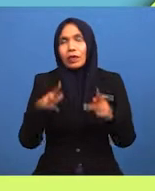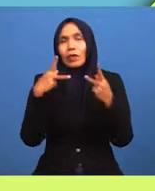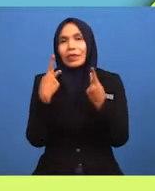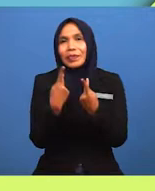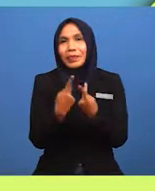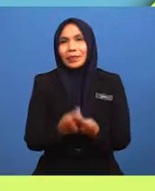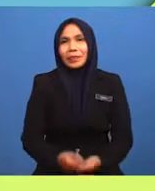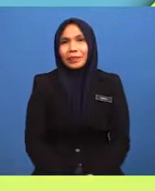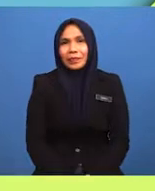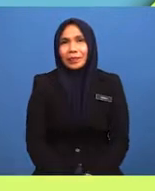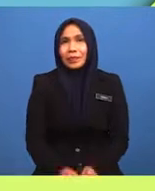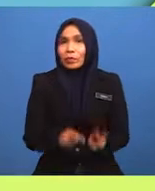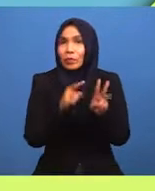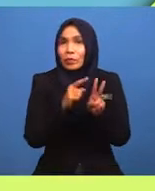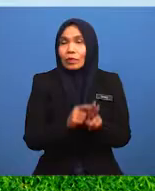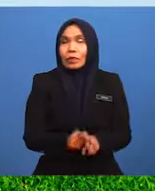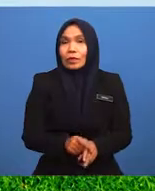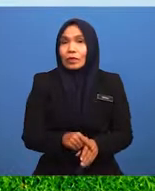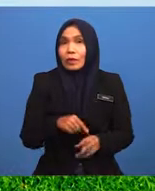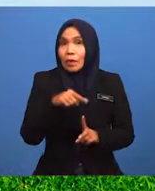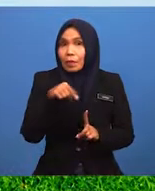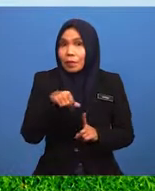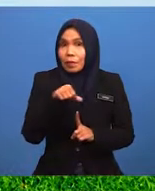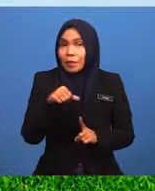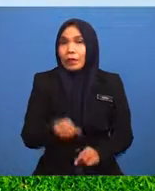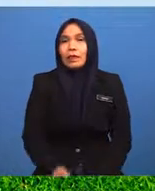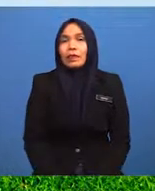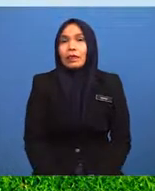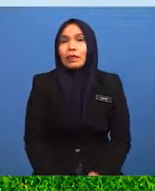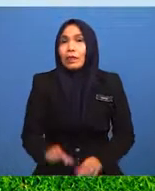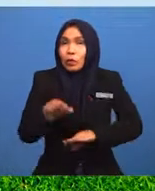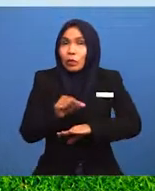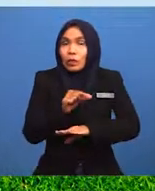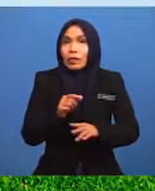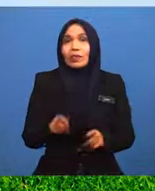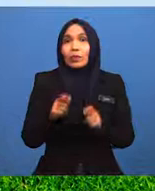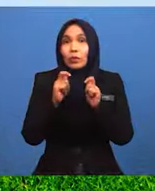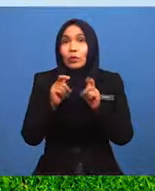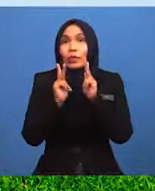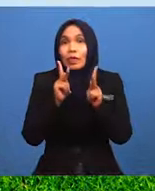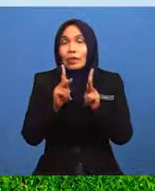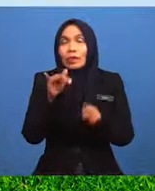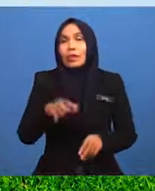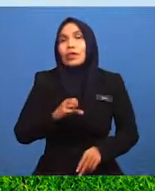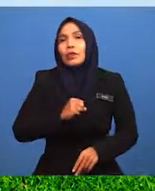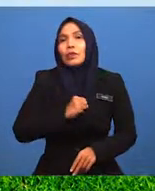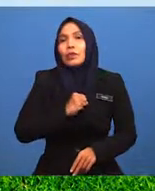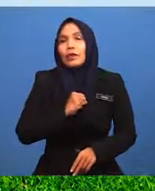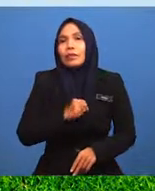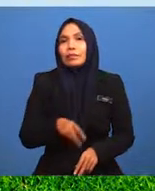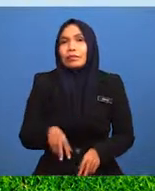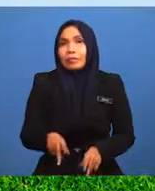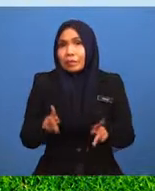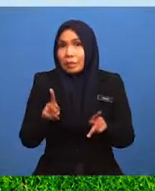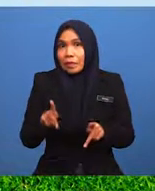Ya, apabila menggunakan tutur kata yang sopan, pastinya ahli keluarga akan